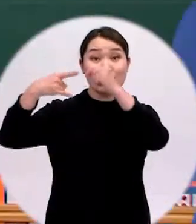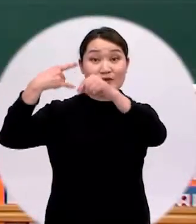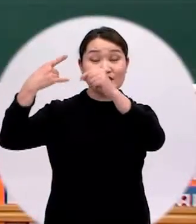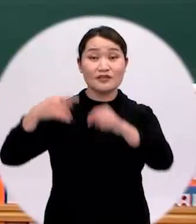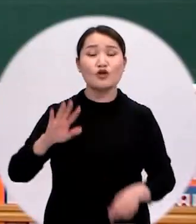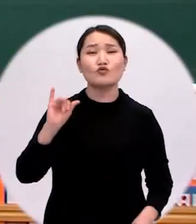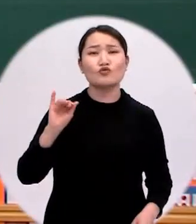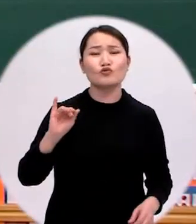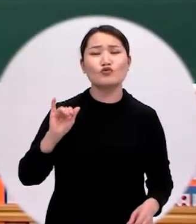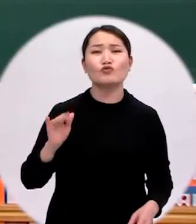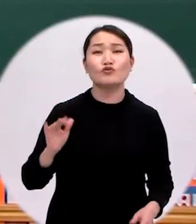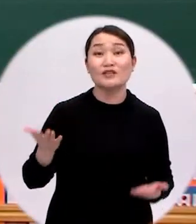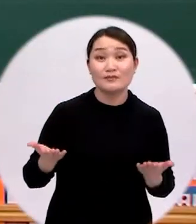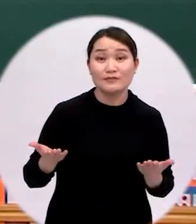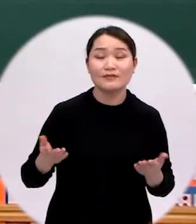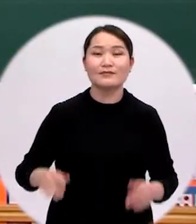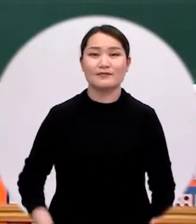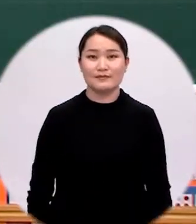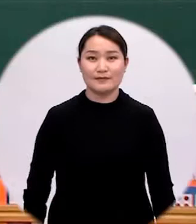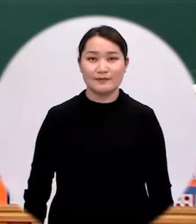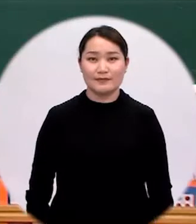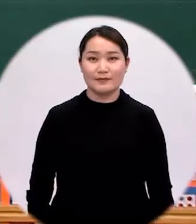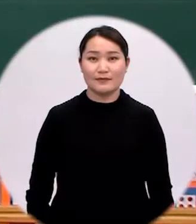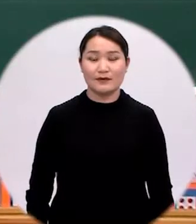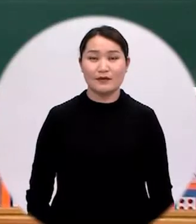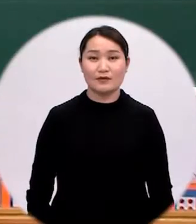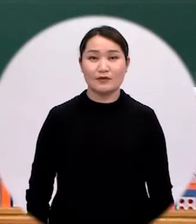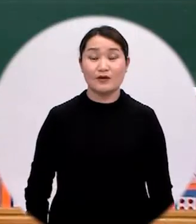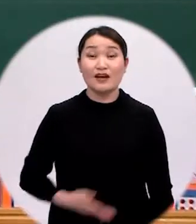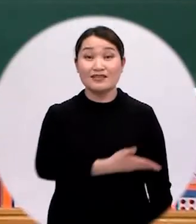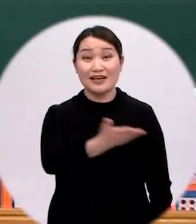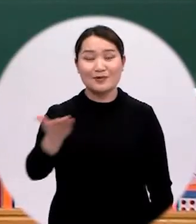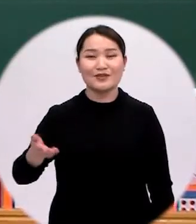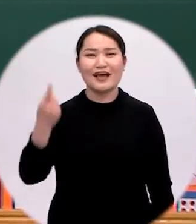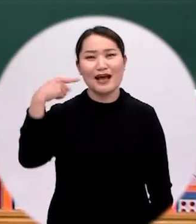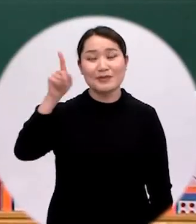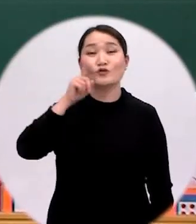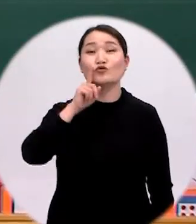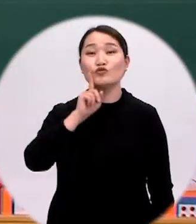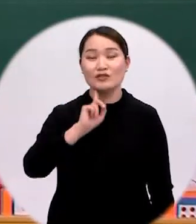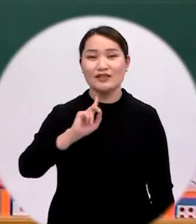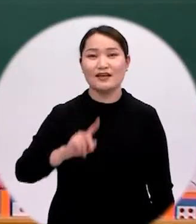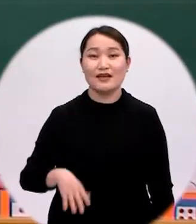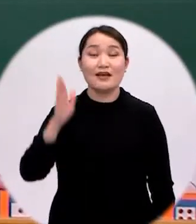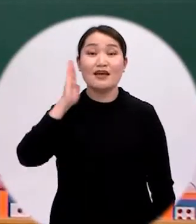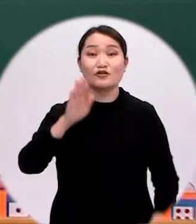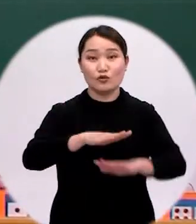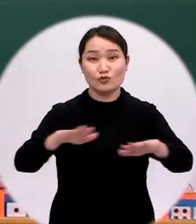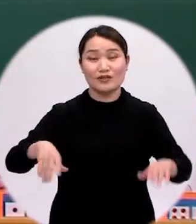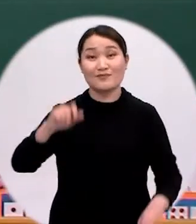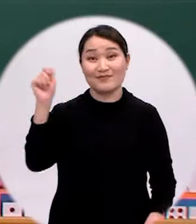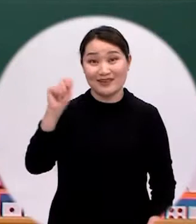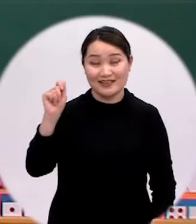Бичлэгт юуны тухай гарч байна? Зөвхөн хүүхдүүд та бүхний хамгийн дуртай баяр их үрсэн